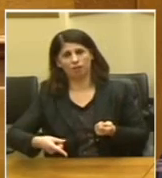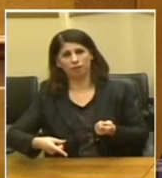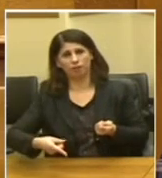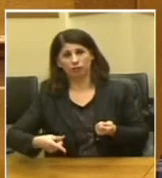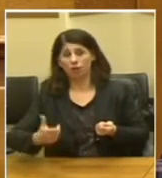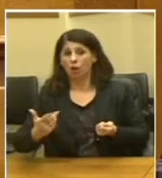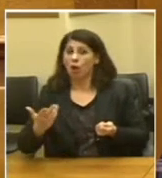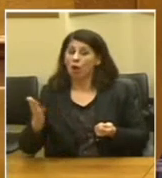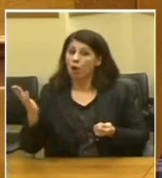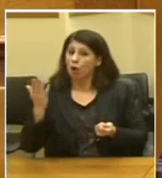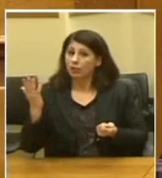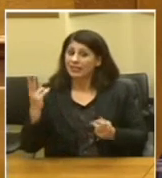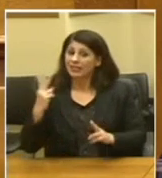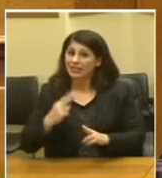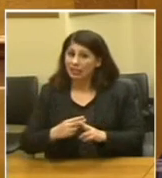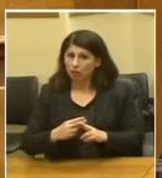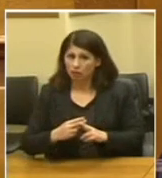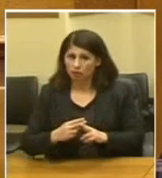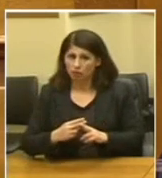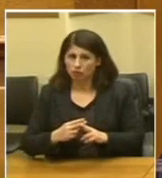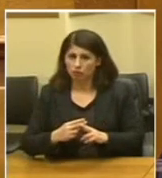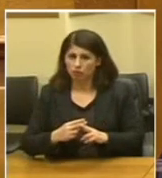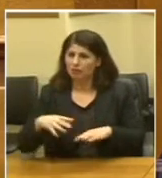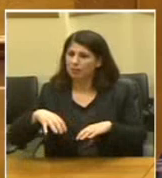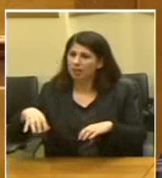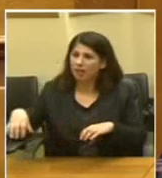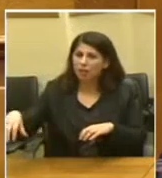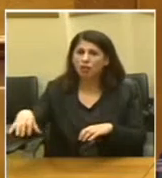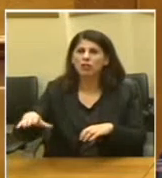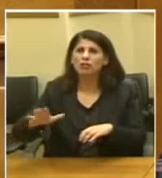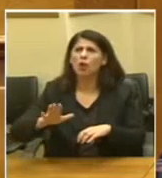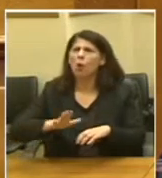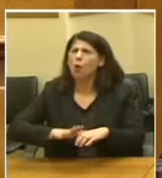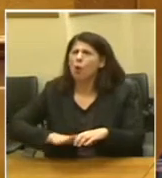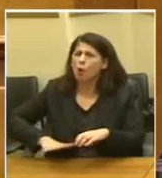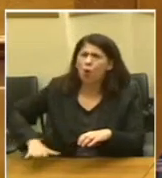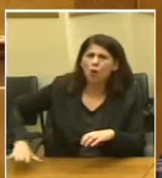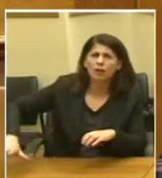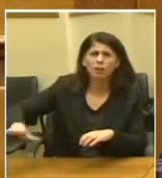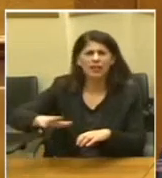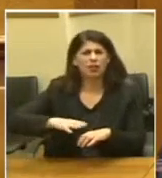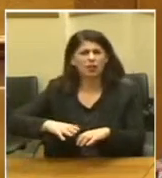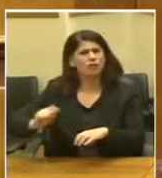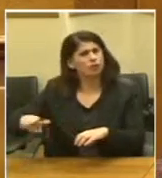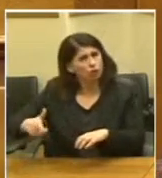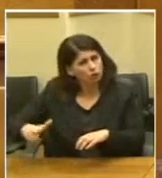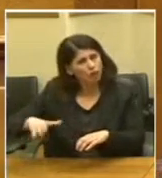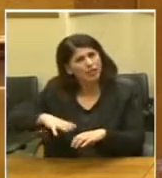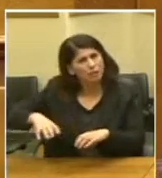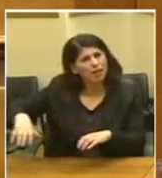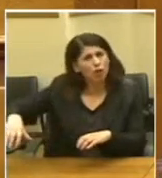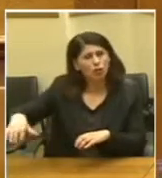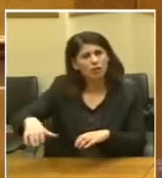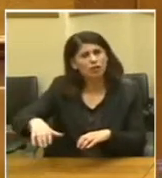όταν κυρίως σε συνοικίες, σε περιοχές, σε ολόκληρες περιοχές, λαϊκές περιοχές,